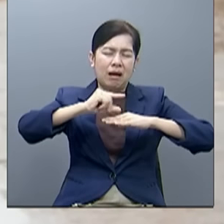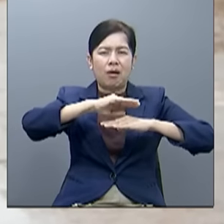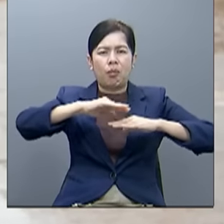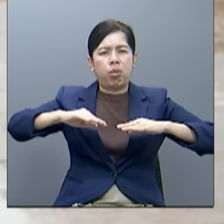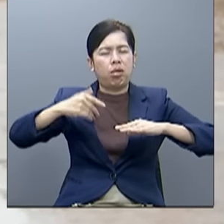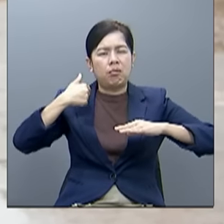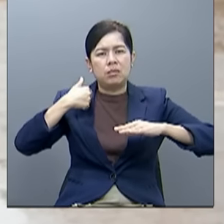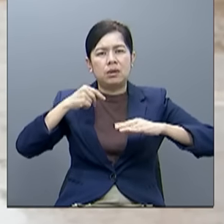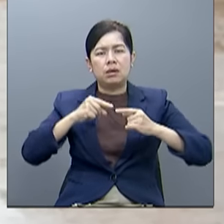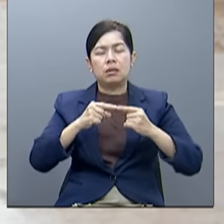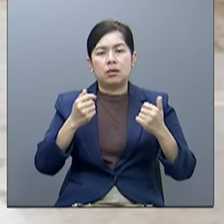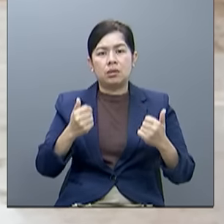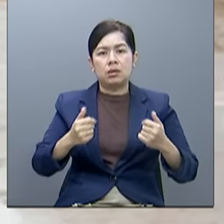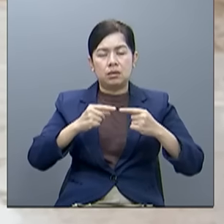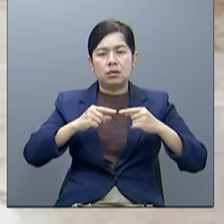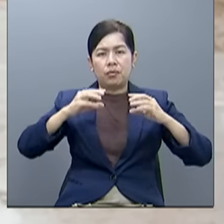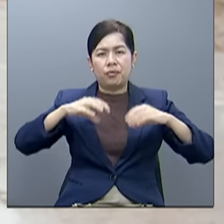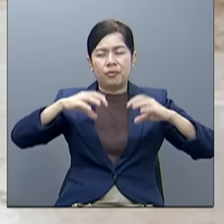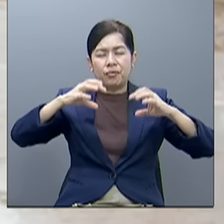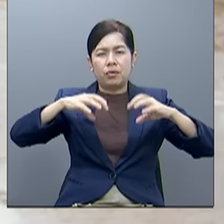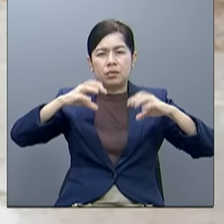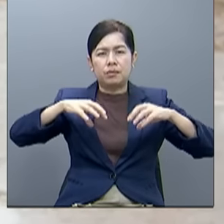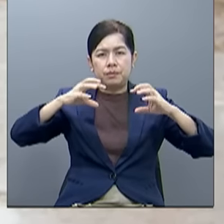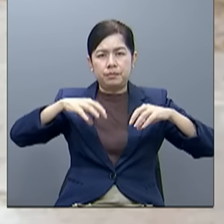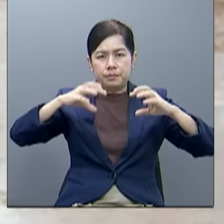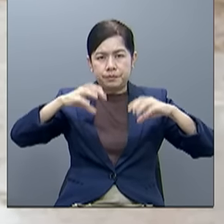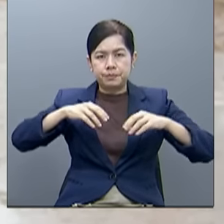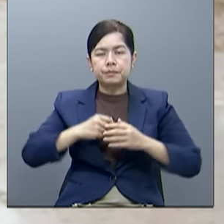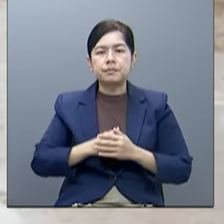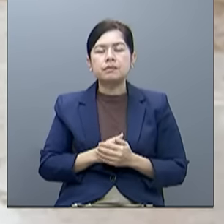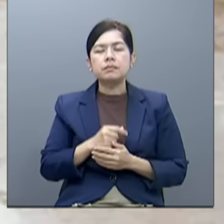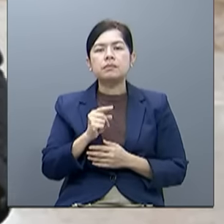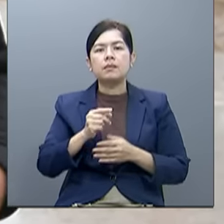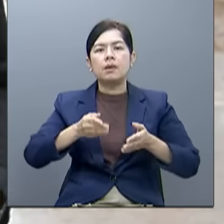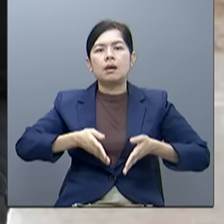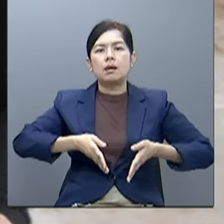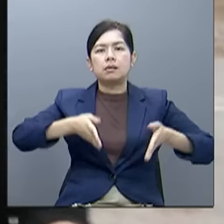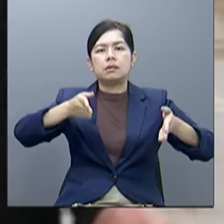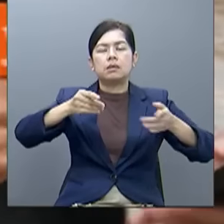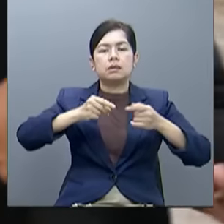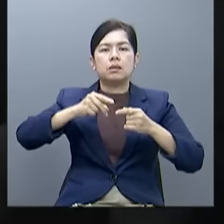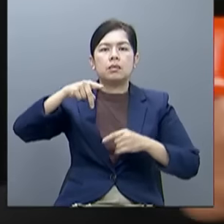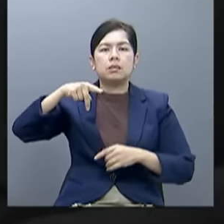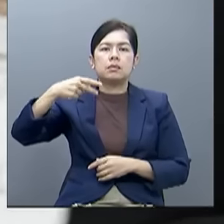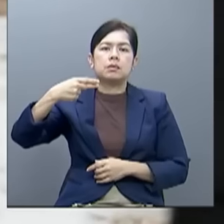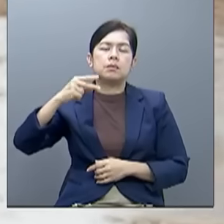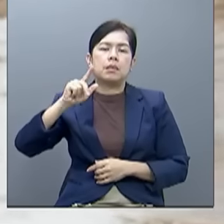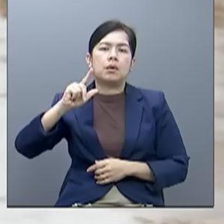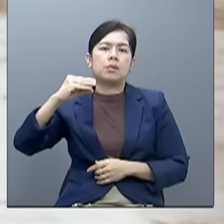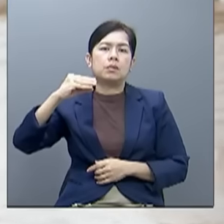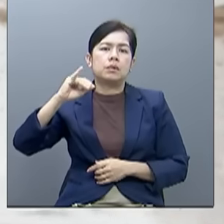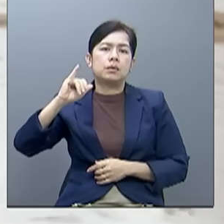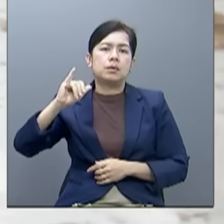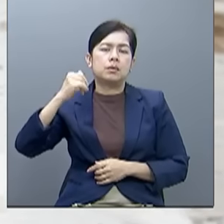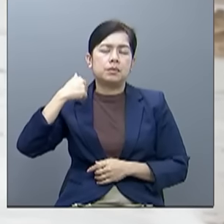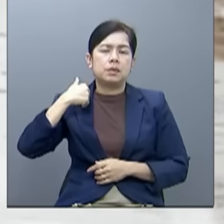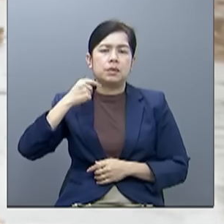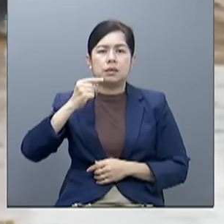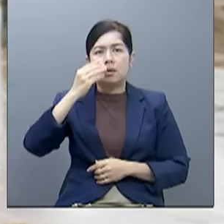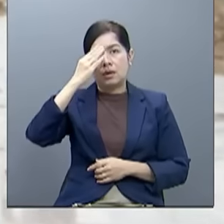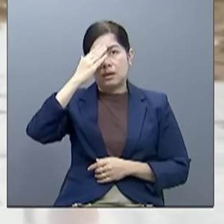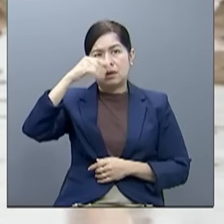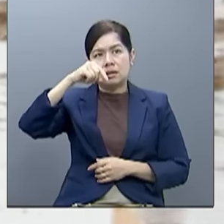จนถึงเวลานี้ฝนตกลงมาอย่างต่อเนื่องครับจุดนี้ก็คือถนนพหลโยธินนะครับบริเวณด้านหน้าด่านแม่สายท่าขี้เหล็กนะครับ